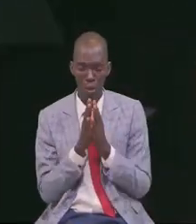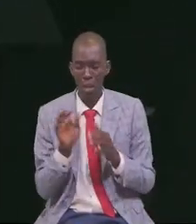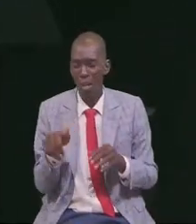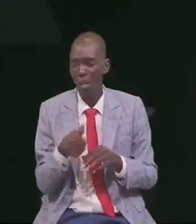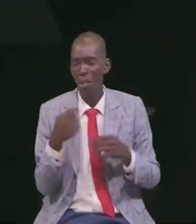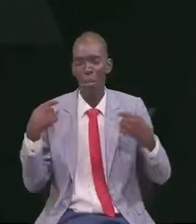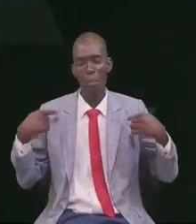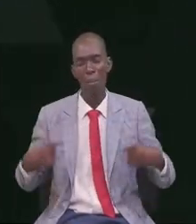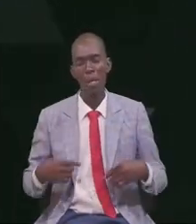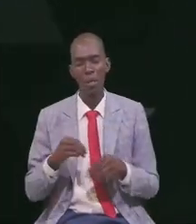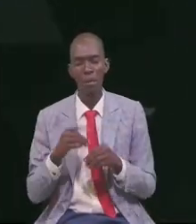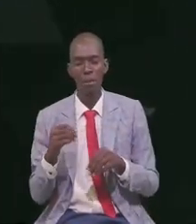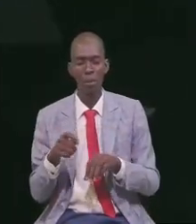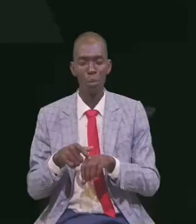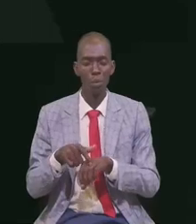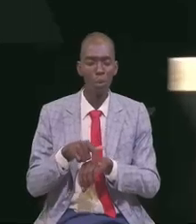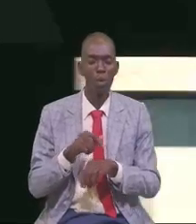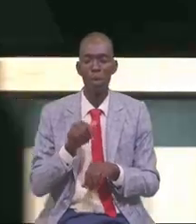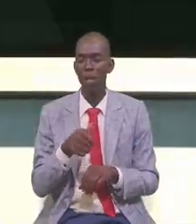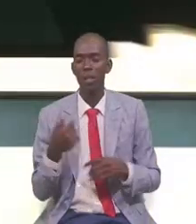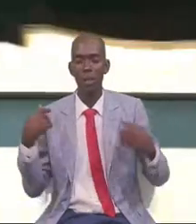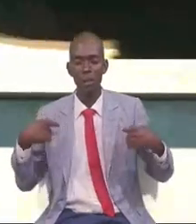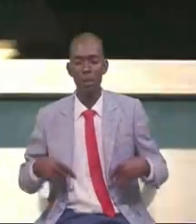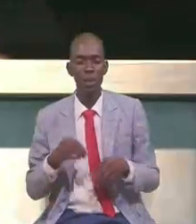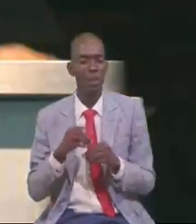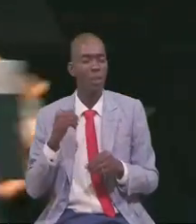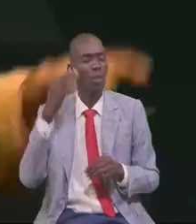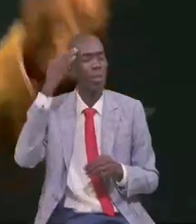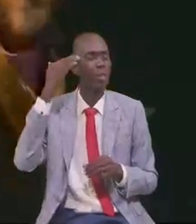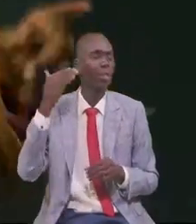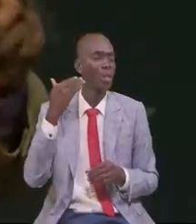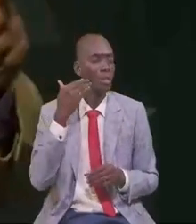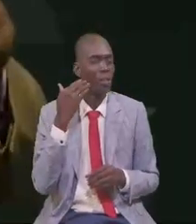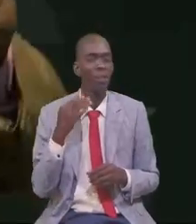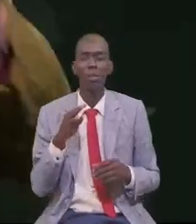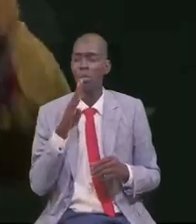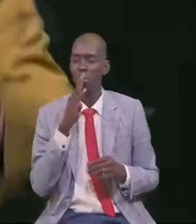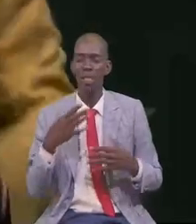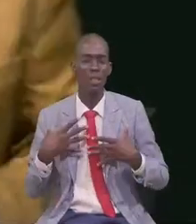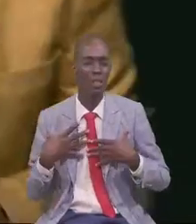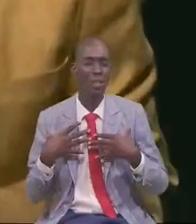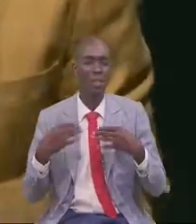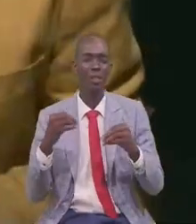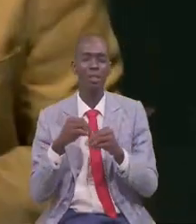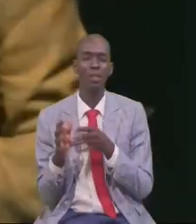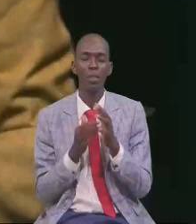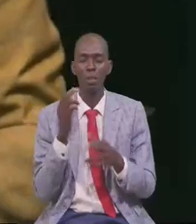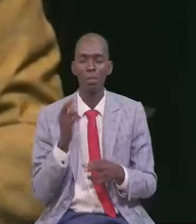os, toute douleur dans la tête, migraine, soit guérie au nom de